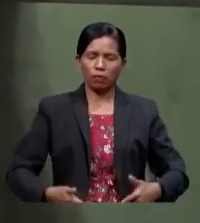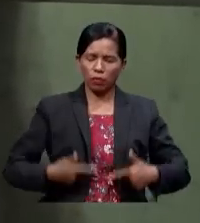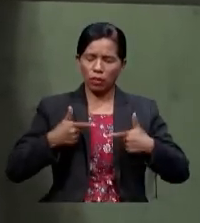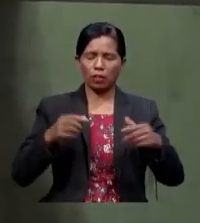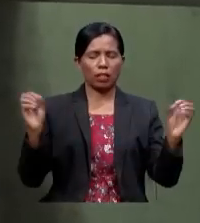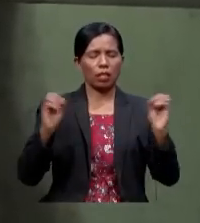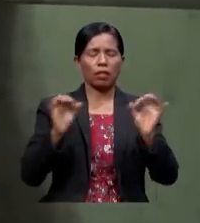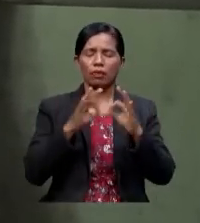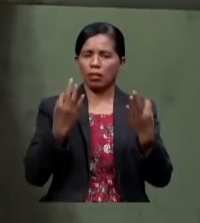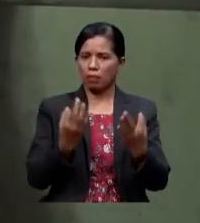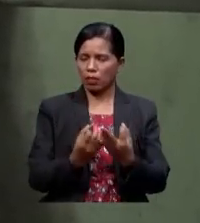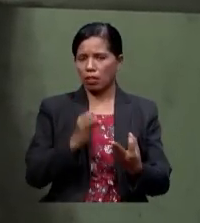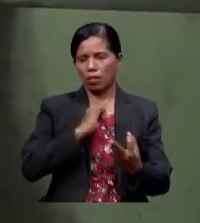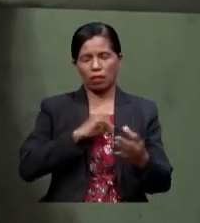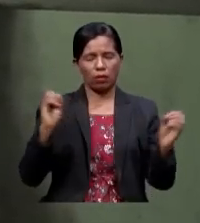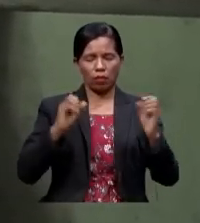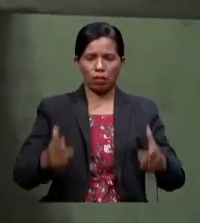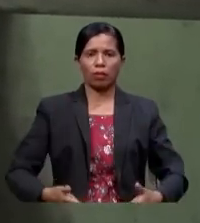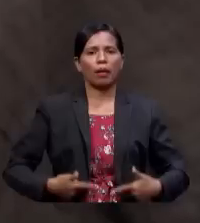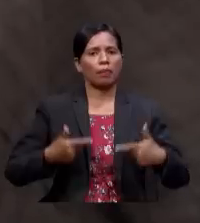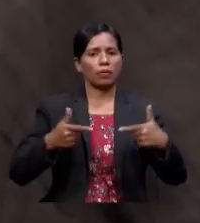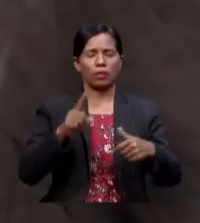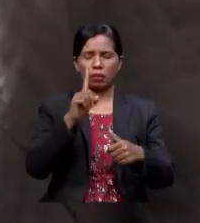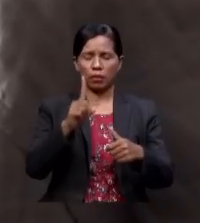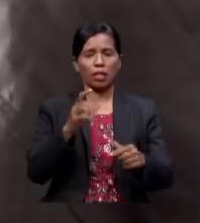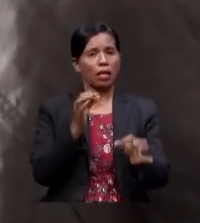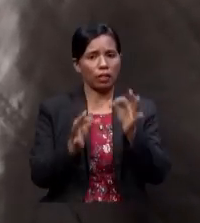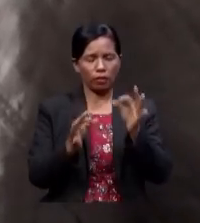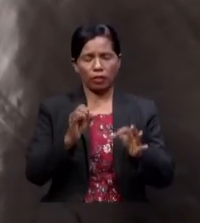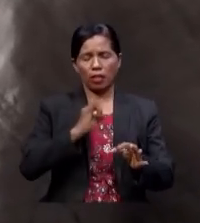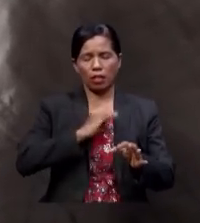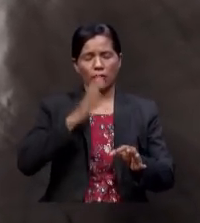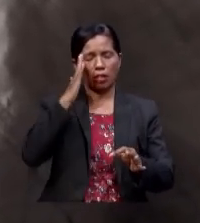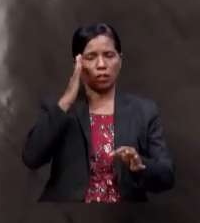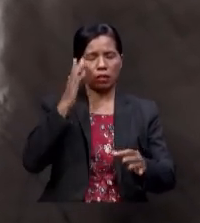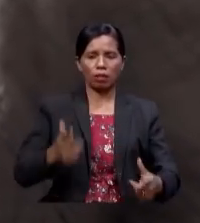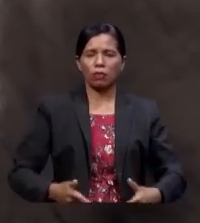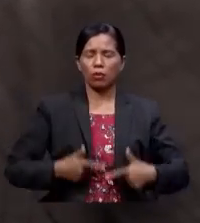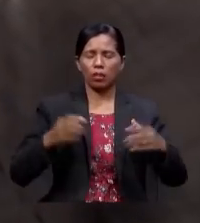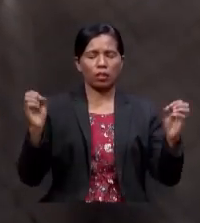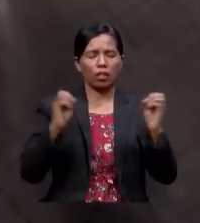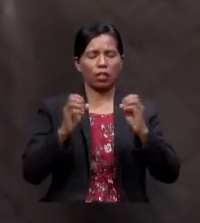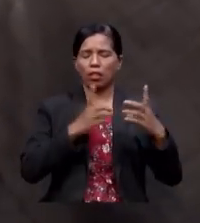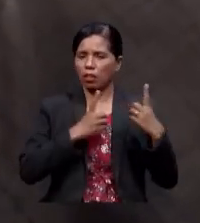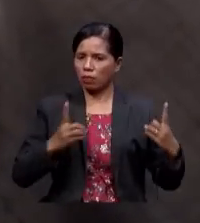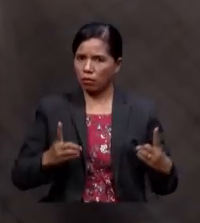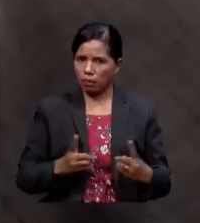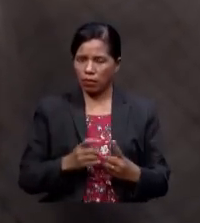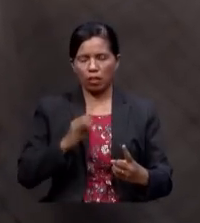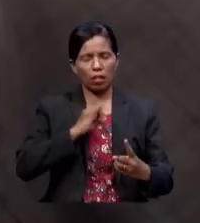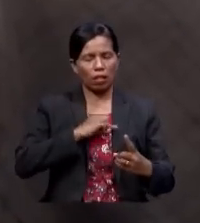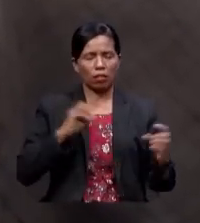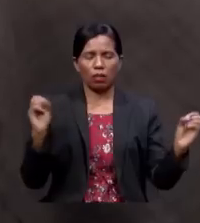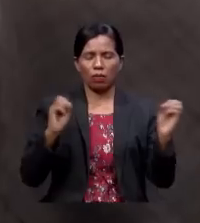hau lakohi atu Moris mesak. Si hau hatene Moris nela yak domi, hau mos lakohi atu